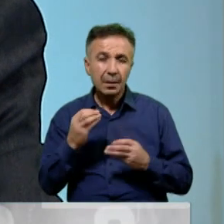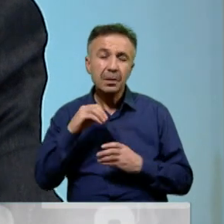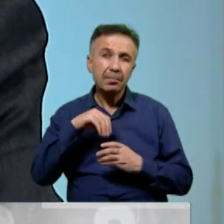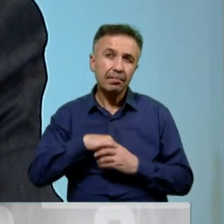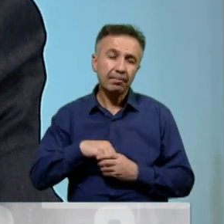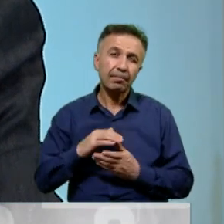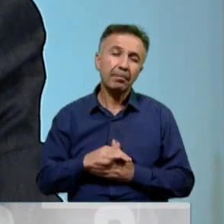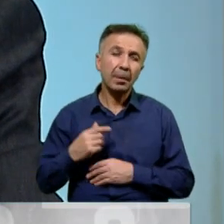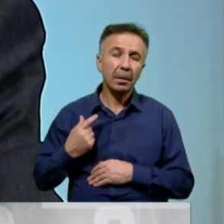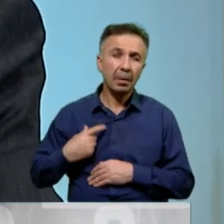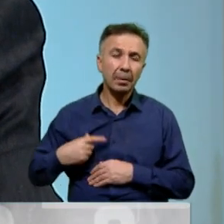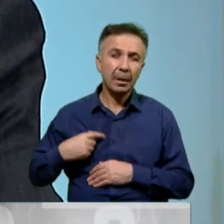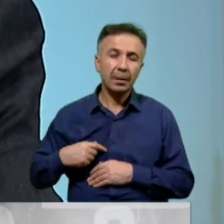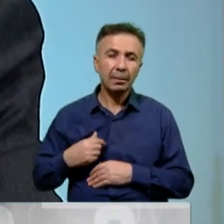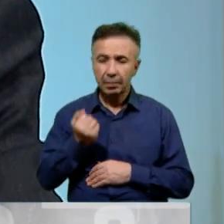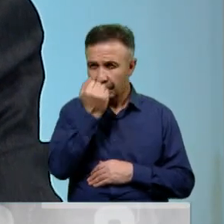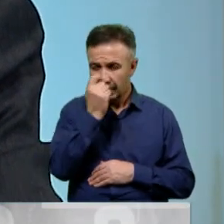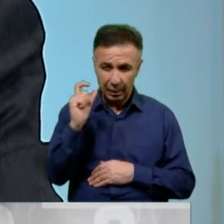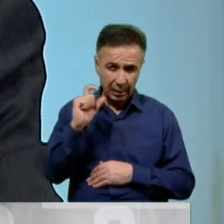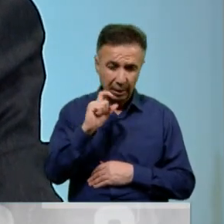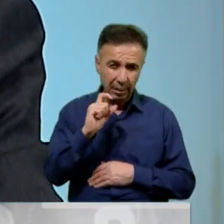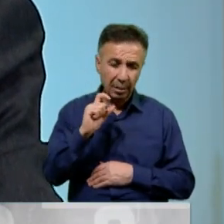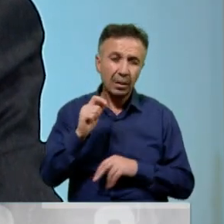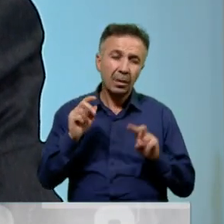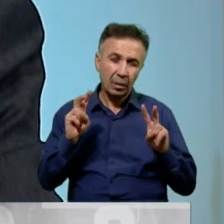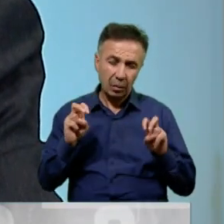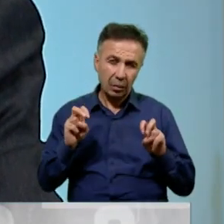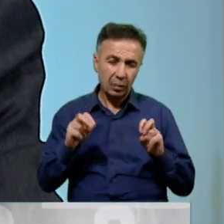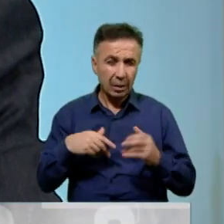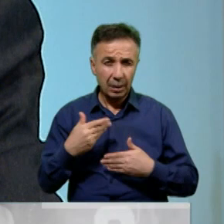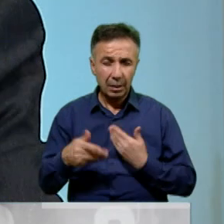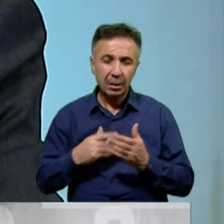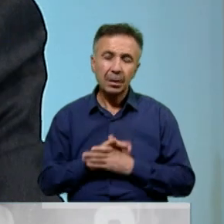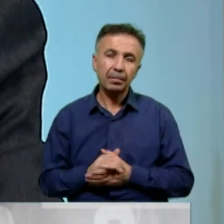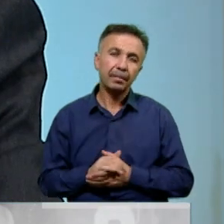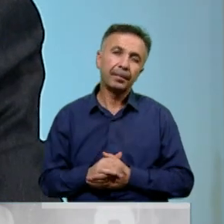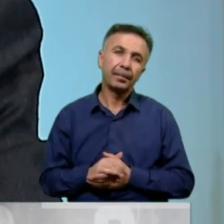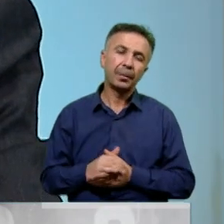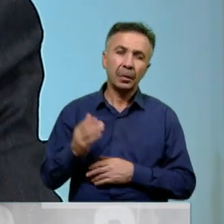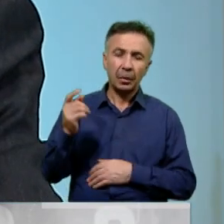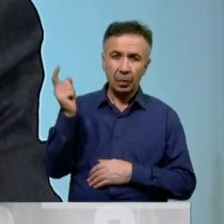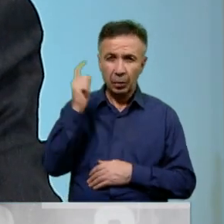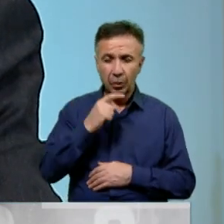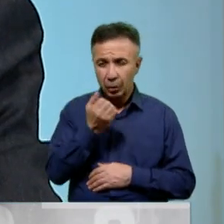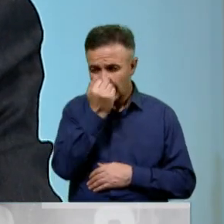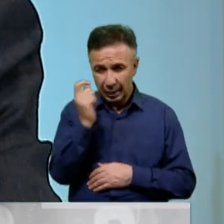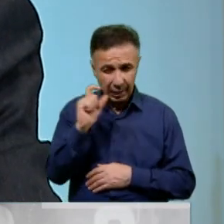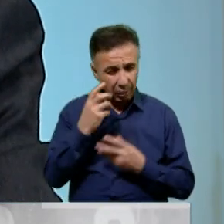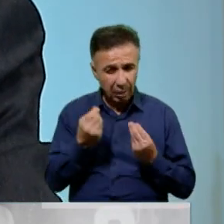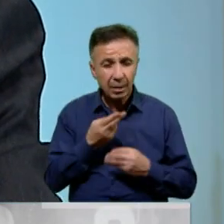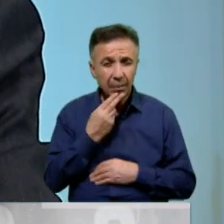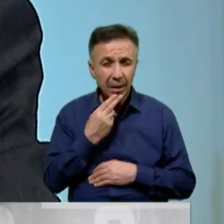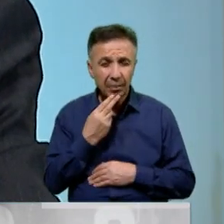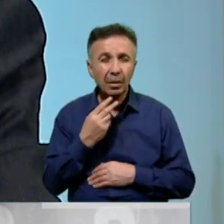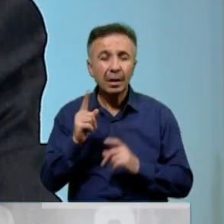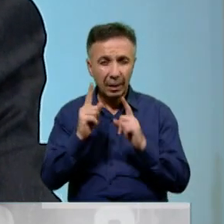ve özellikle de işte adet konusuna burada temas ettik. Çünkü adet görecekse bir hanımefendi onlar da